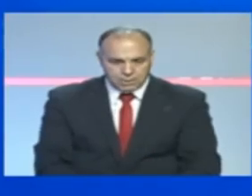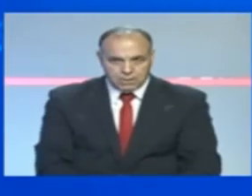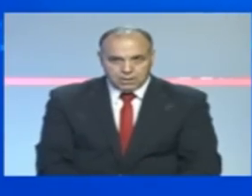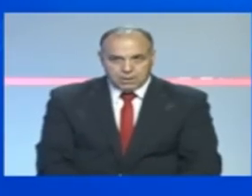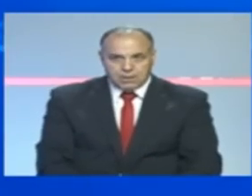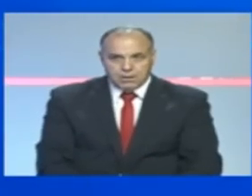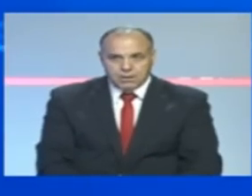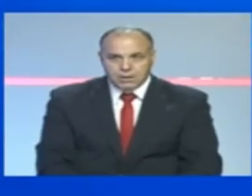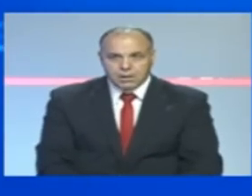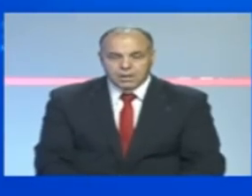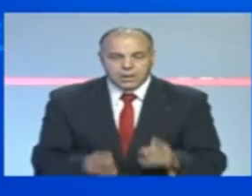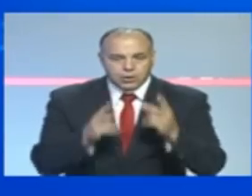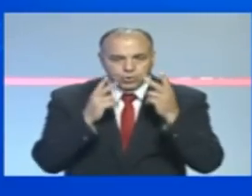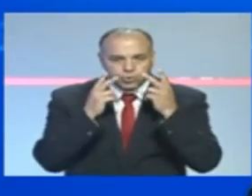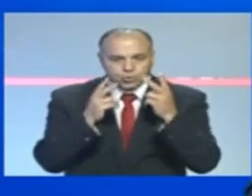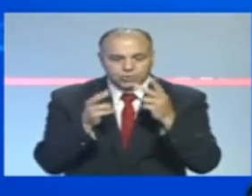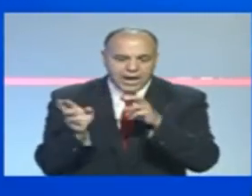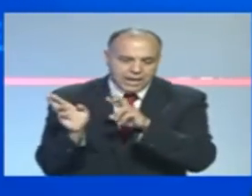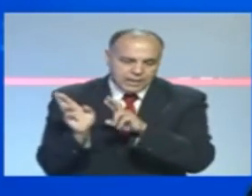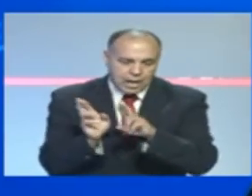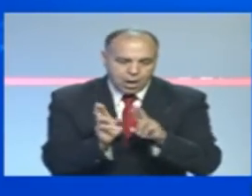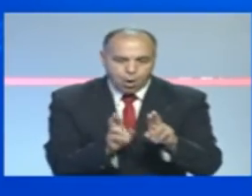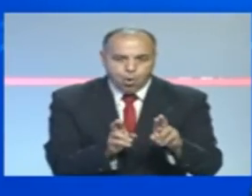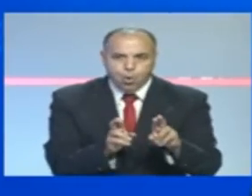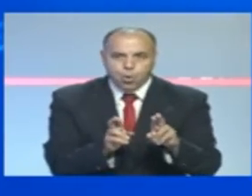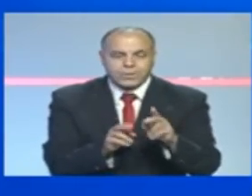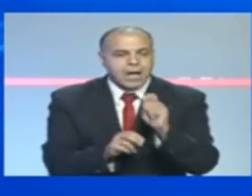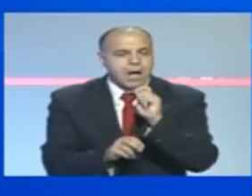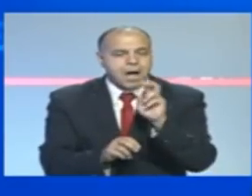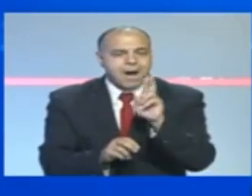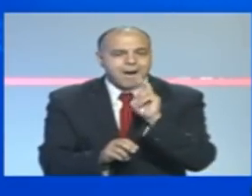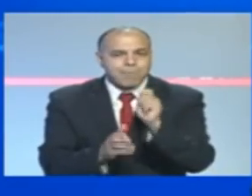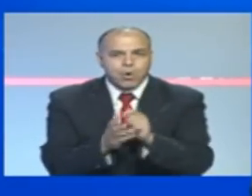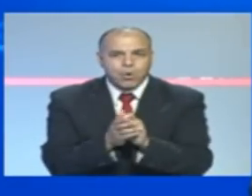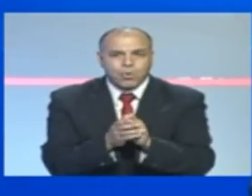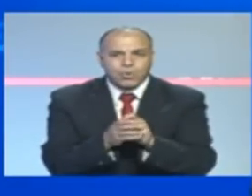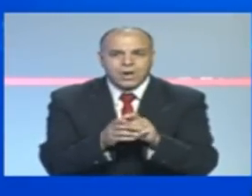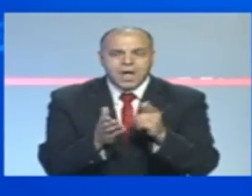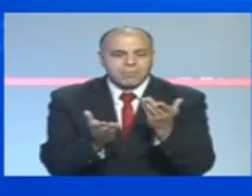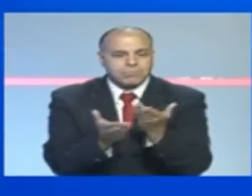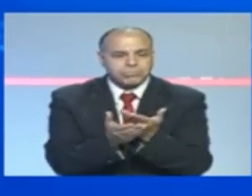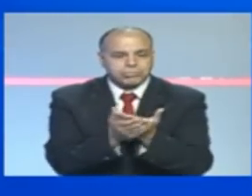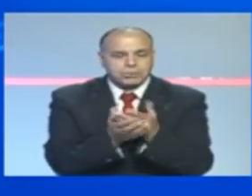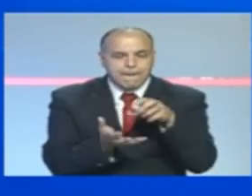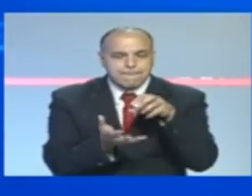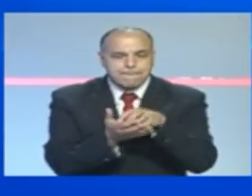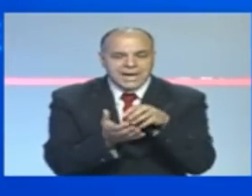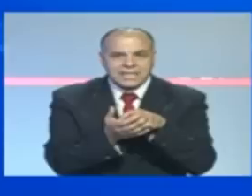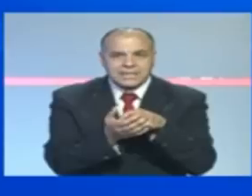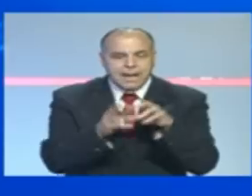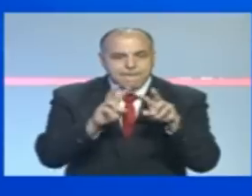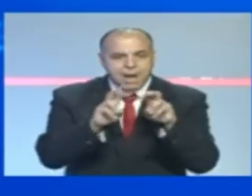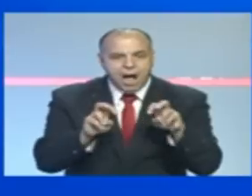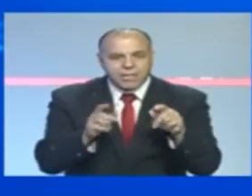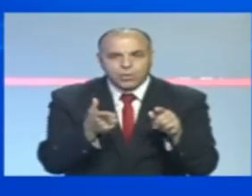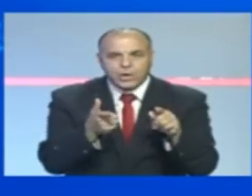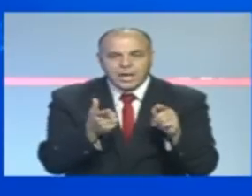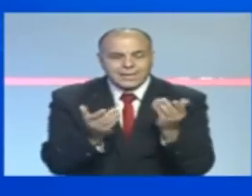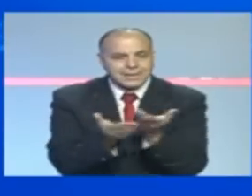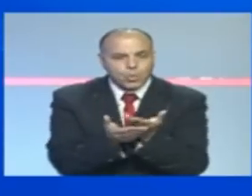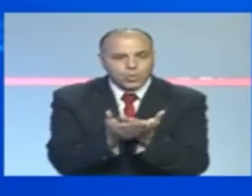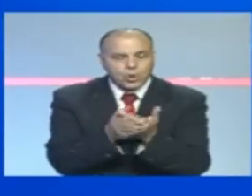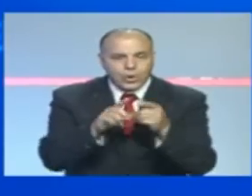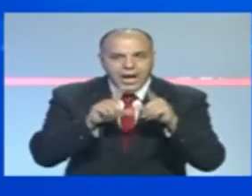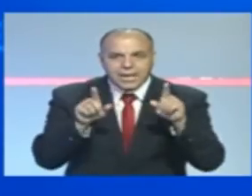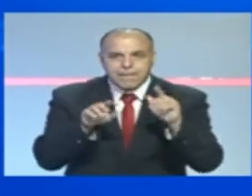الان مشاهدينا اعود بكم الى التقرير حول الموسوعه التي اصدرها مركز البحوث والدراسات والتوثيق والاعلام